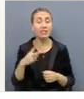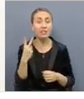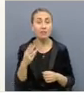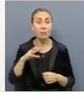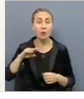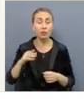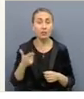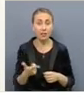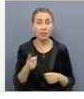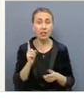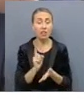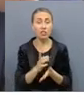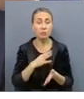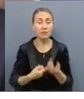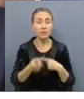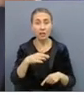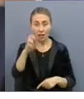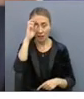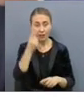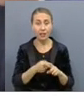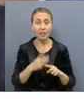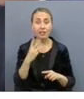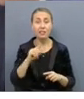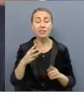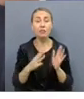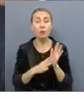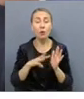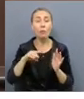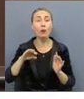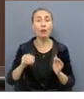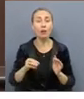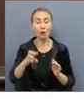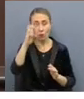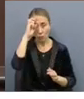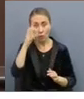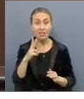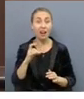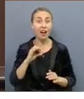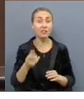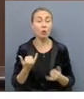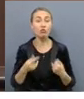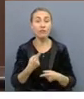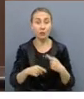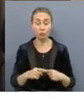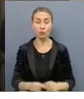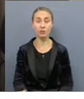тенге должны быть возвращены государству. Из них 3,8 миллионов в госказну уже вернулись.